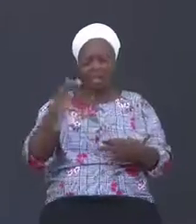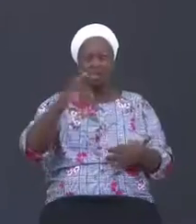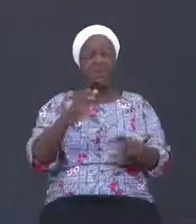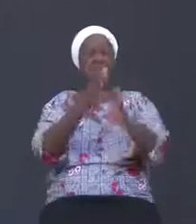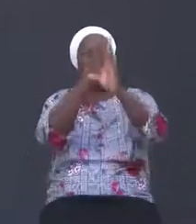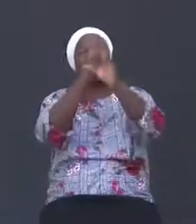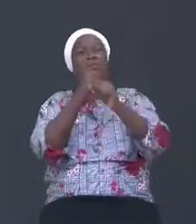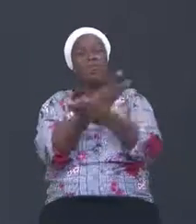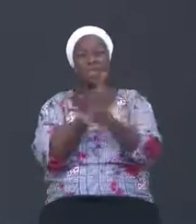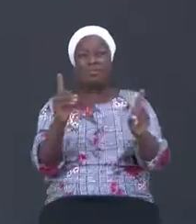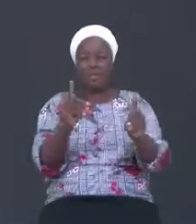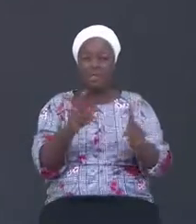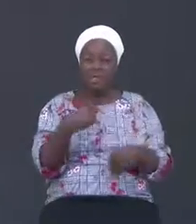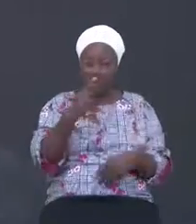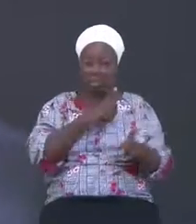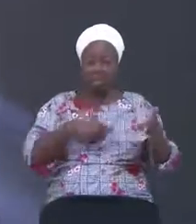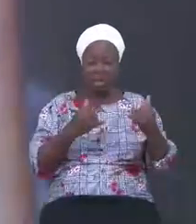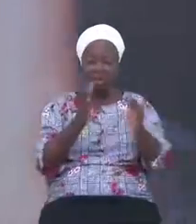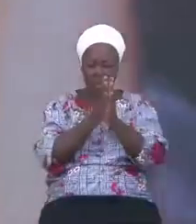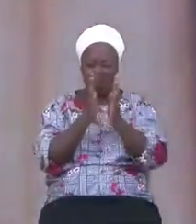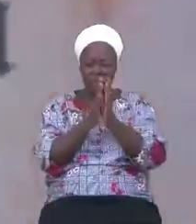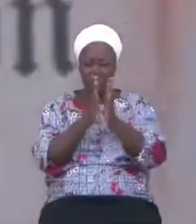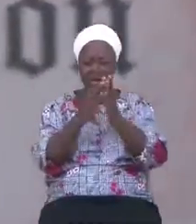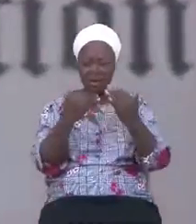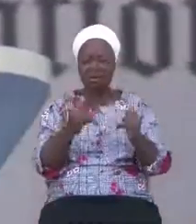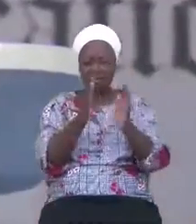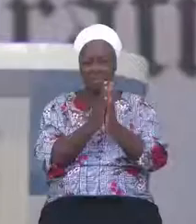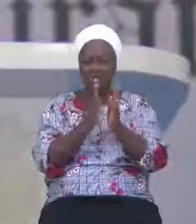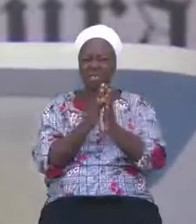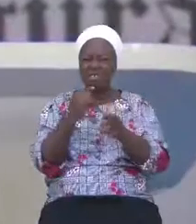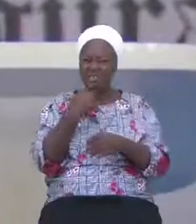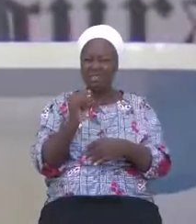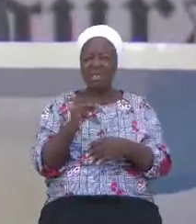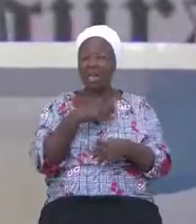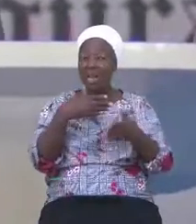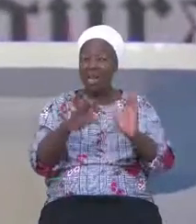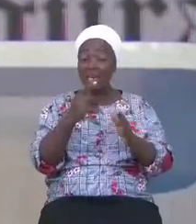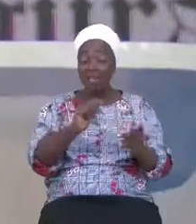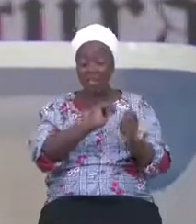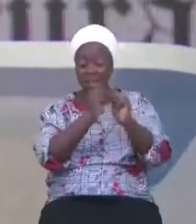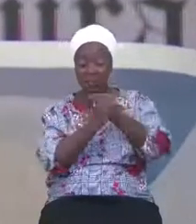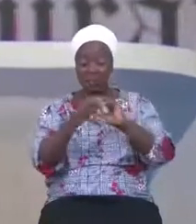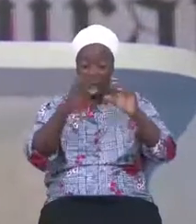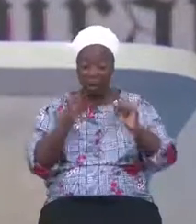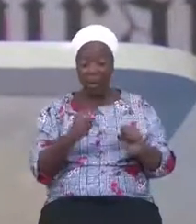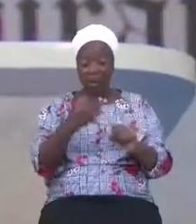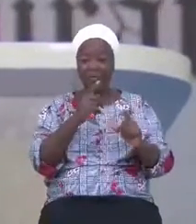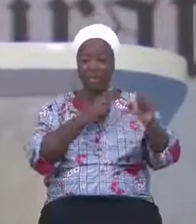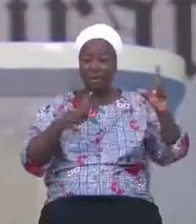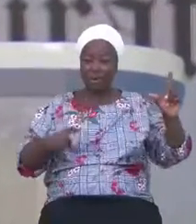la délivrance. Parle au Seigneur maintenant, parle au Seigneur. Et que la puissance de transformation du